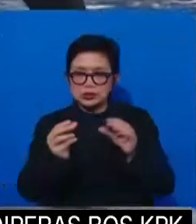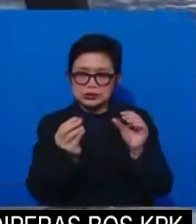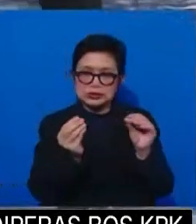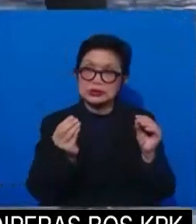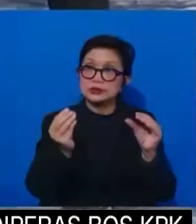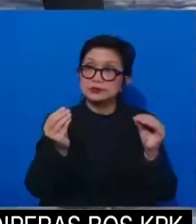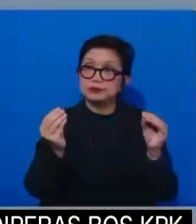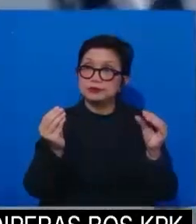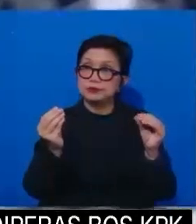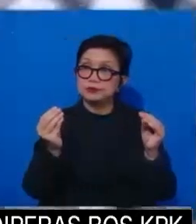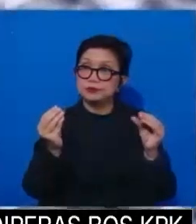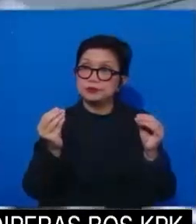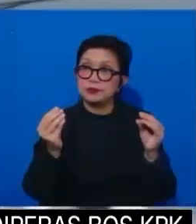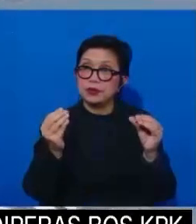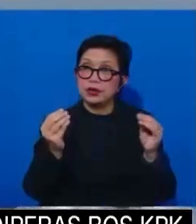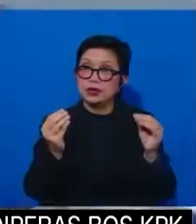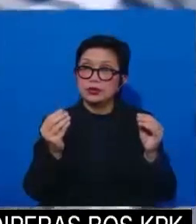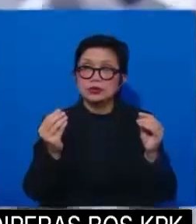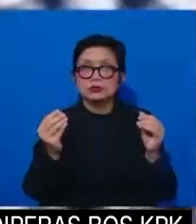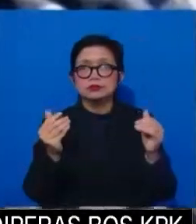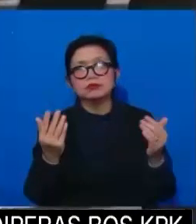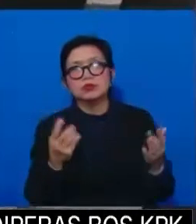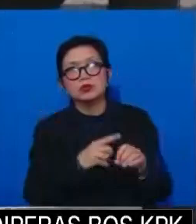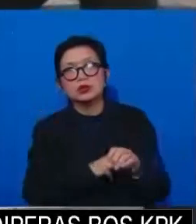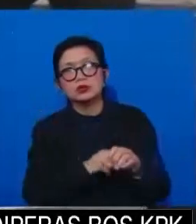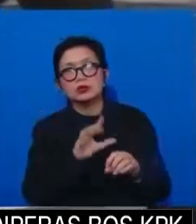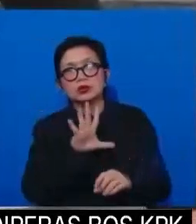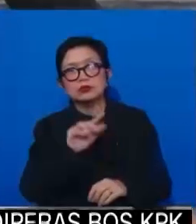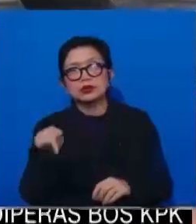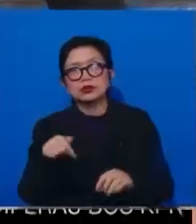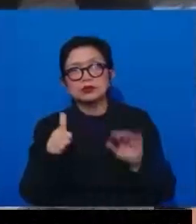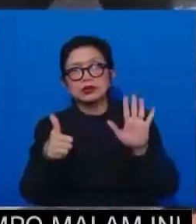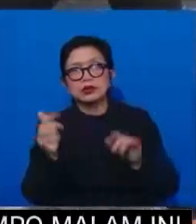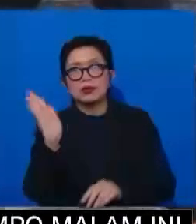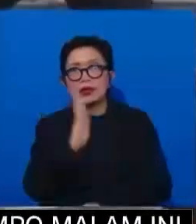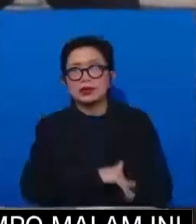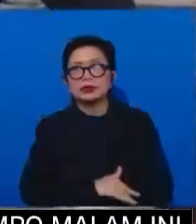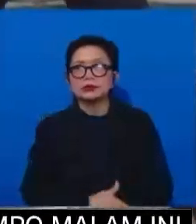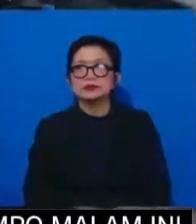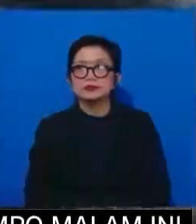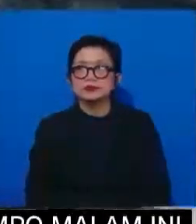air yang sudah tua atau kadar garamnya tinggi hanya membutuhkan waktu 5-6 hari.